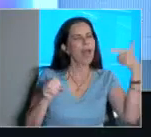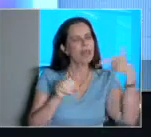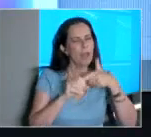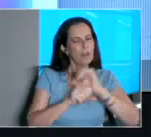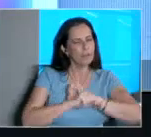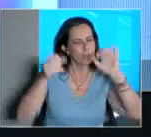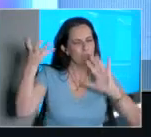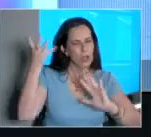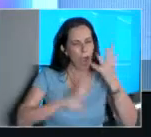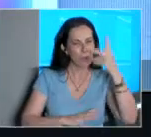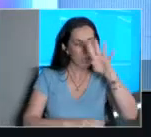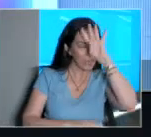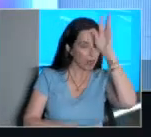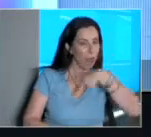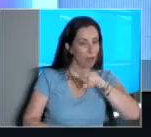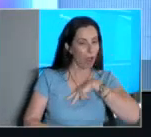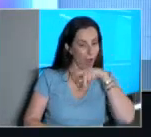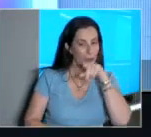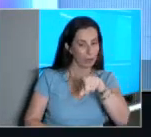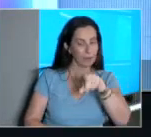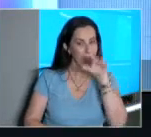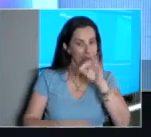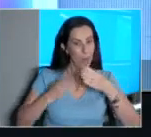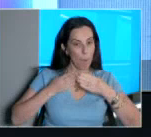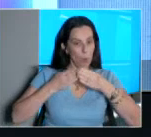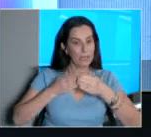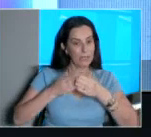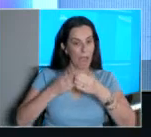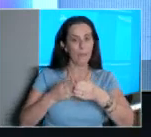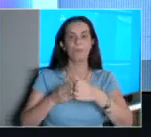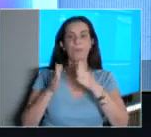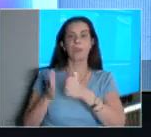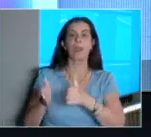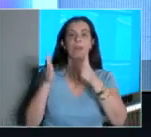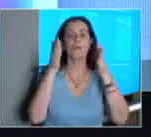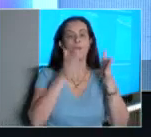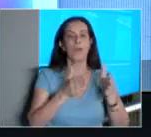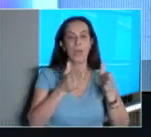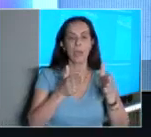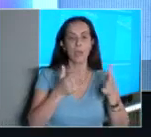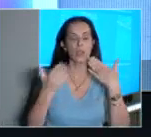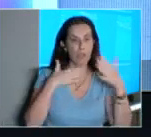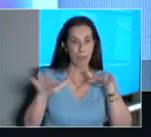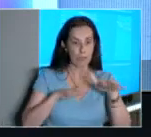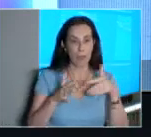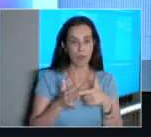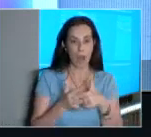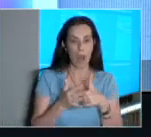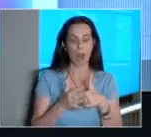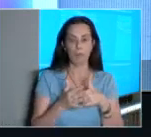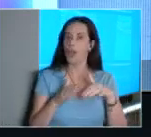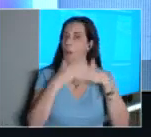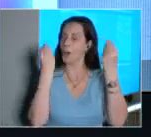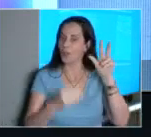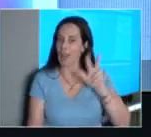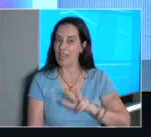הנפט שעל פי החשד איראן אחראית לפגיעה בהן. וישיבת הממשלה היום, אגב, בוקר טוב לתושבי